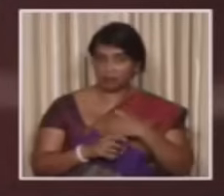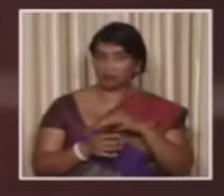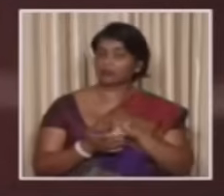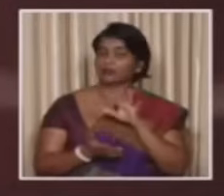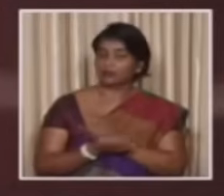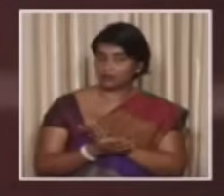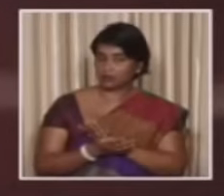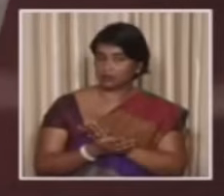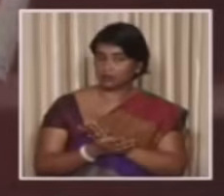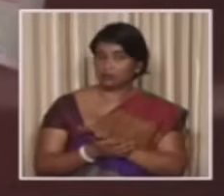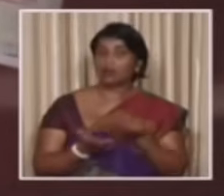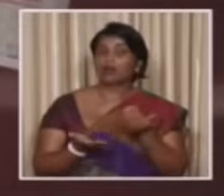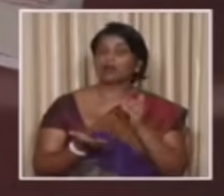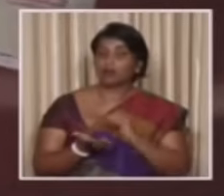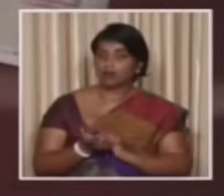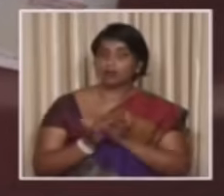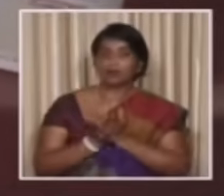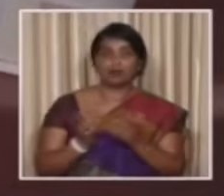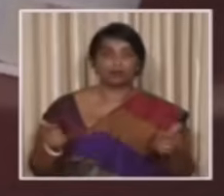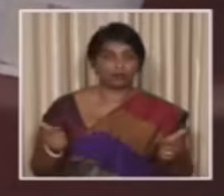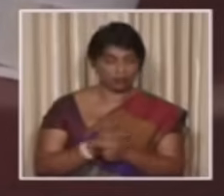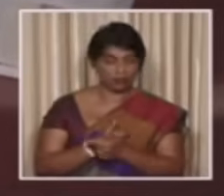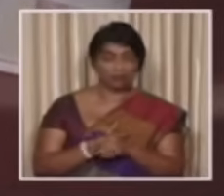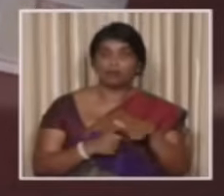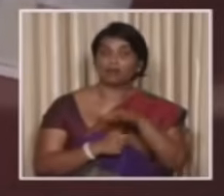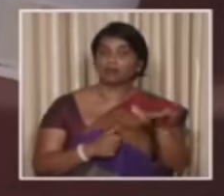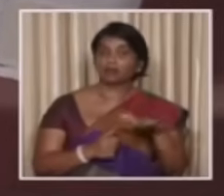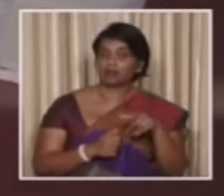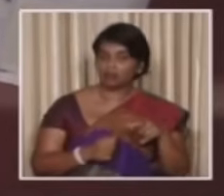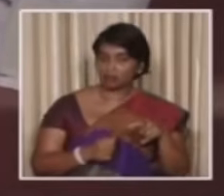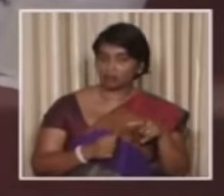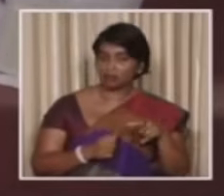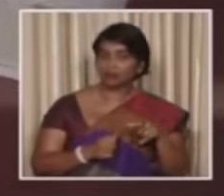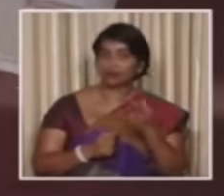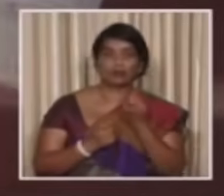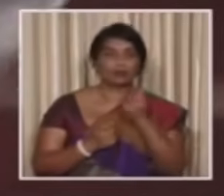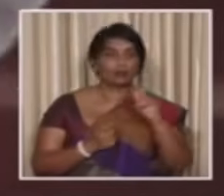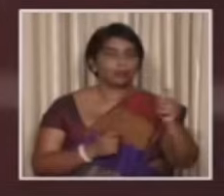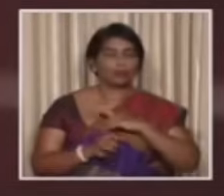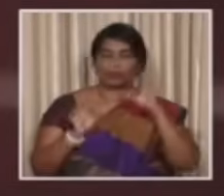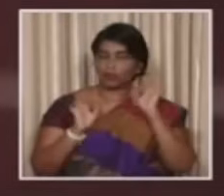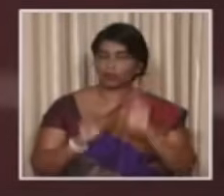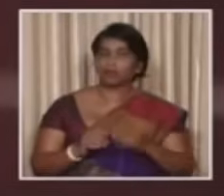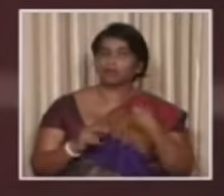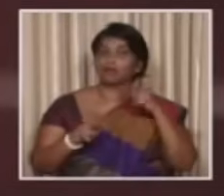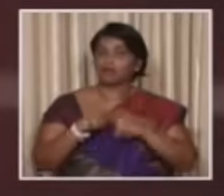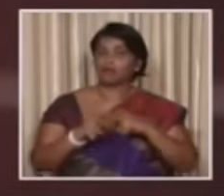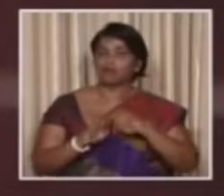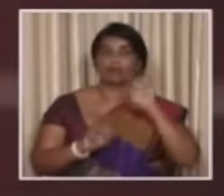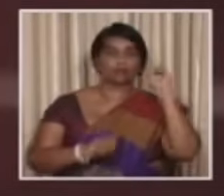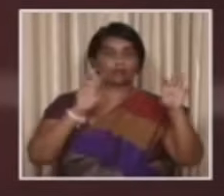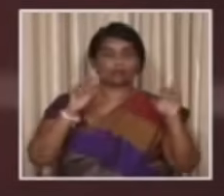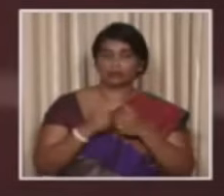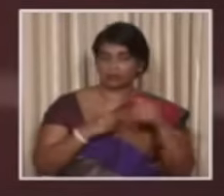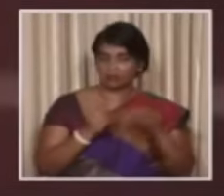තීන්දුව කරා. ආපහු වරායේ ඉඩම් සතයක්වත් යන්නේ නැතුව තම හිතවතුන්ට පවරලා දෙන්න